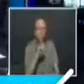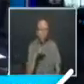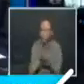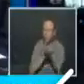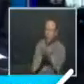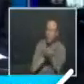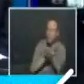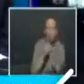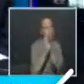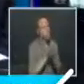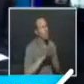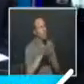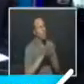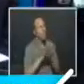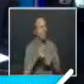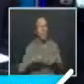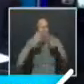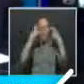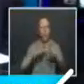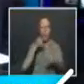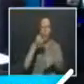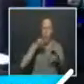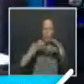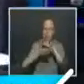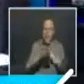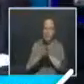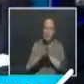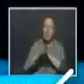דבר. מהיום שהוא נכנס לפוליטיקה,